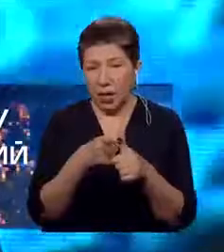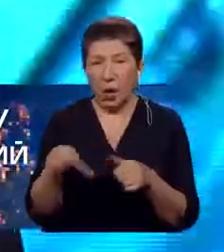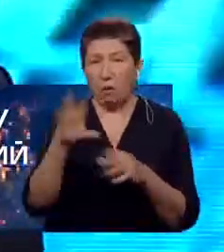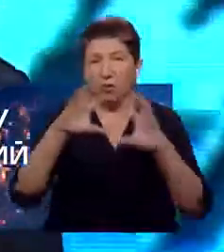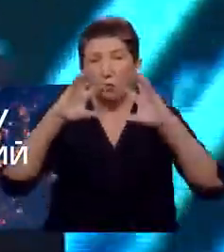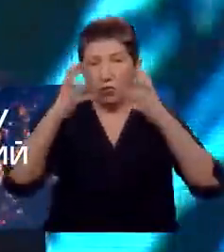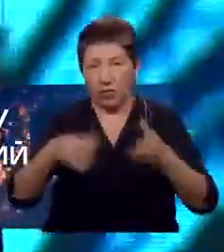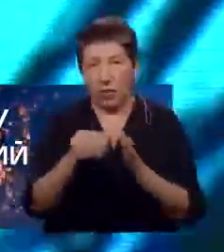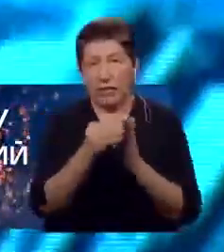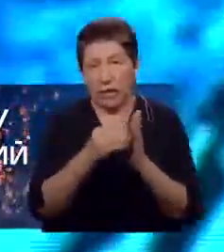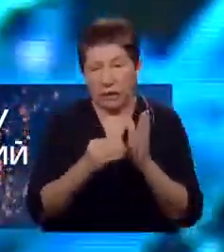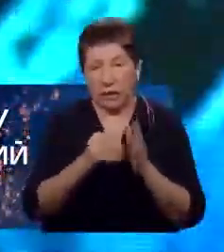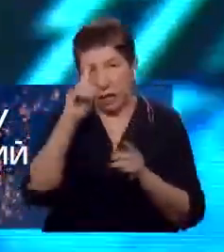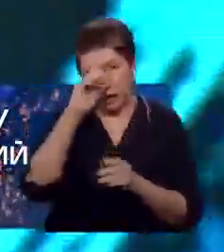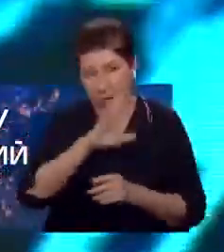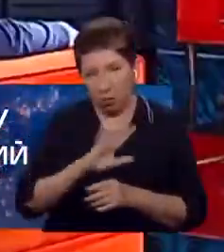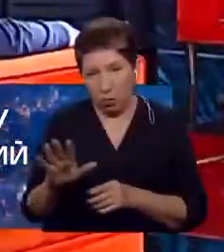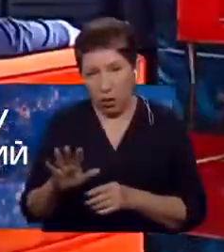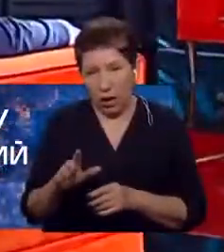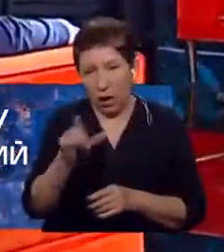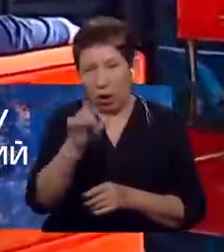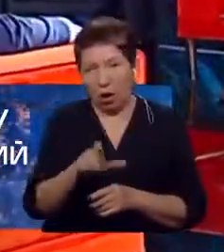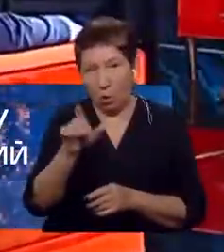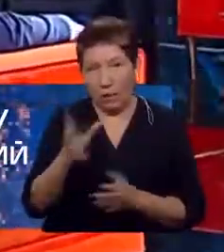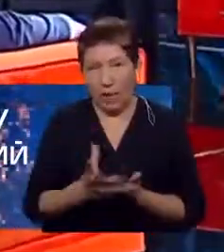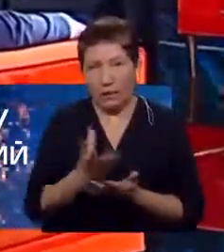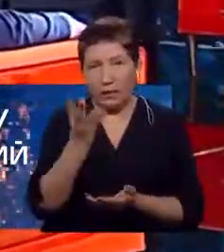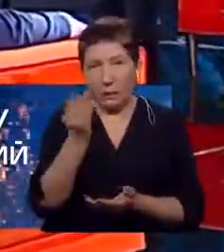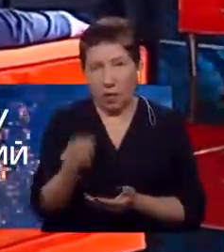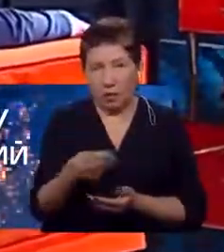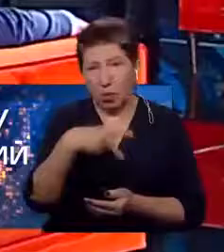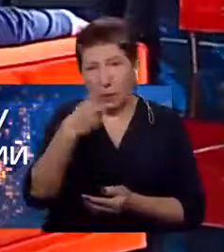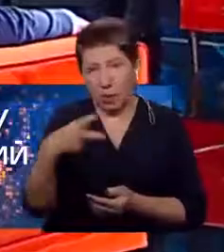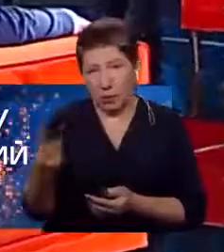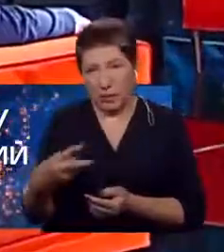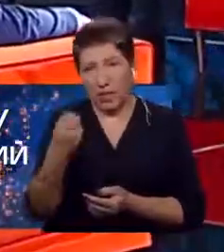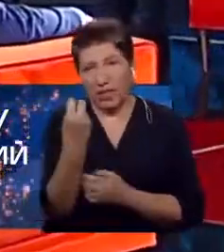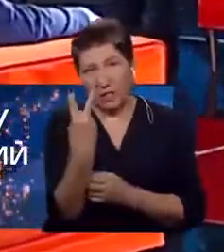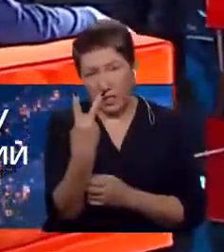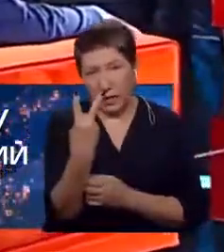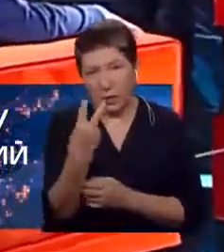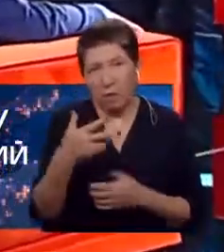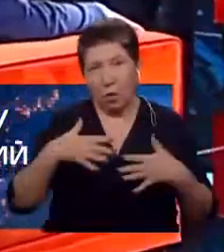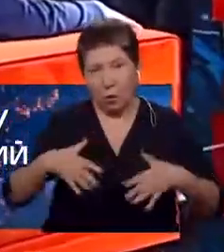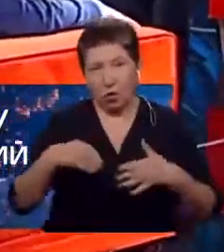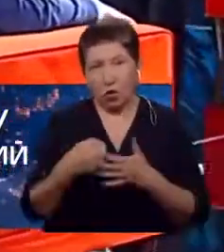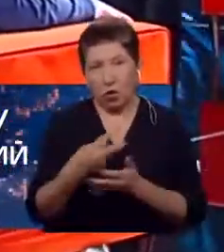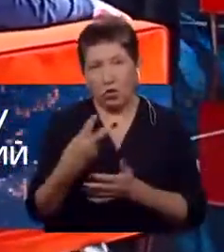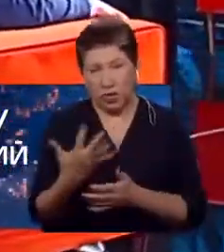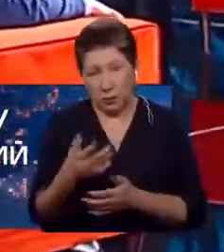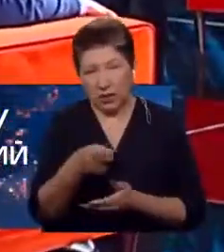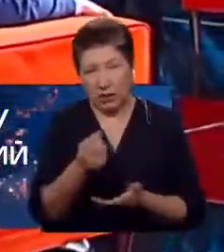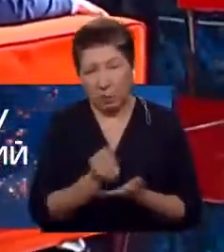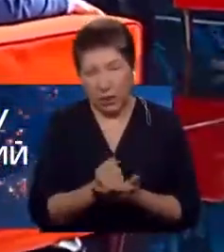світі ця статистика абсолютно відома. Громадяни сплачують приблизно від 12, у Грузії до 25, ви